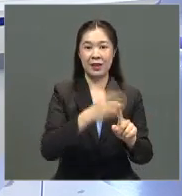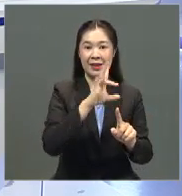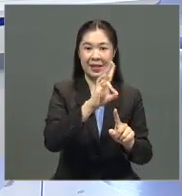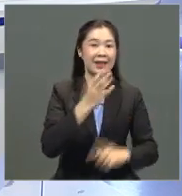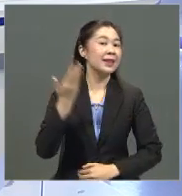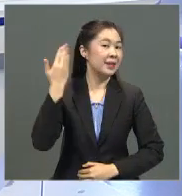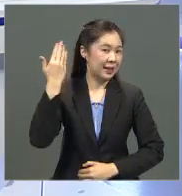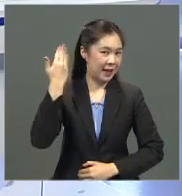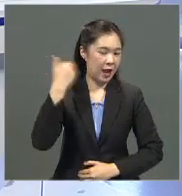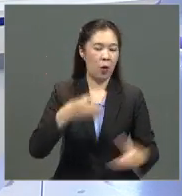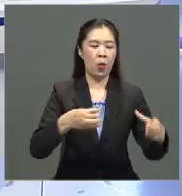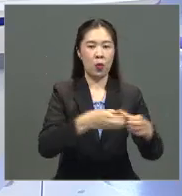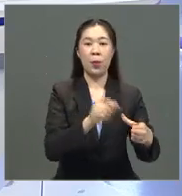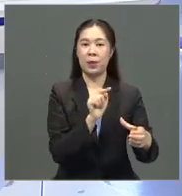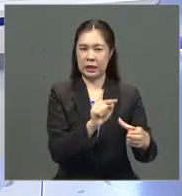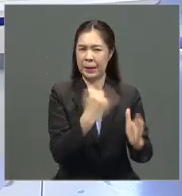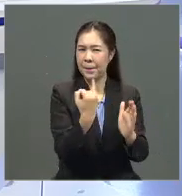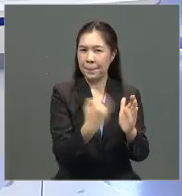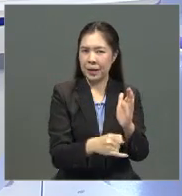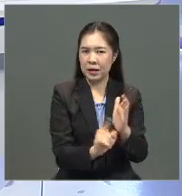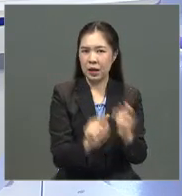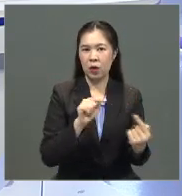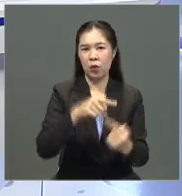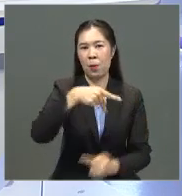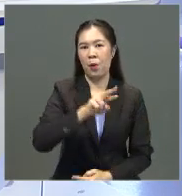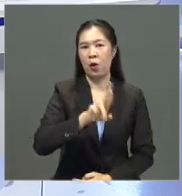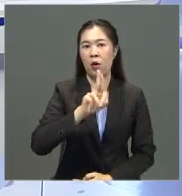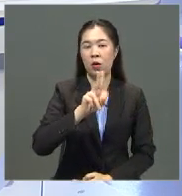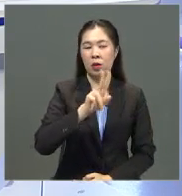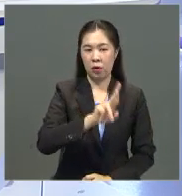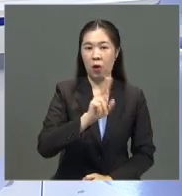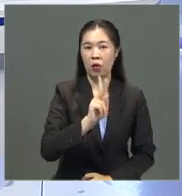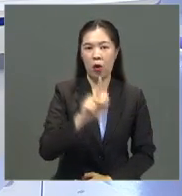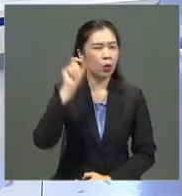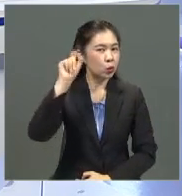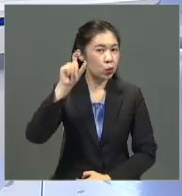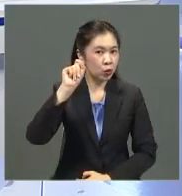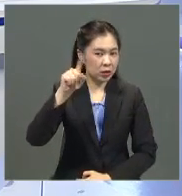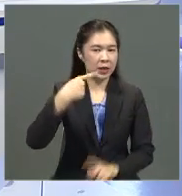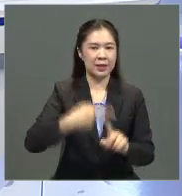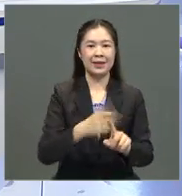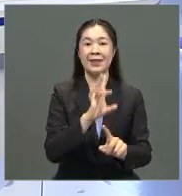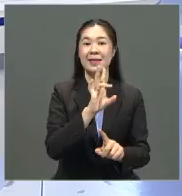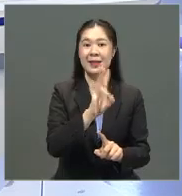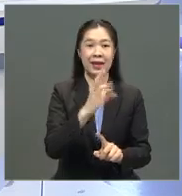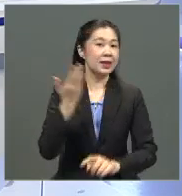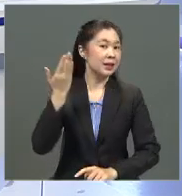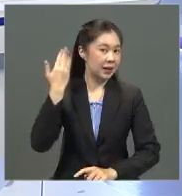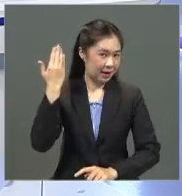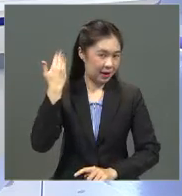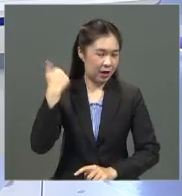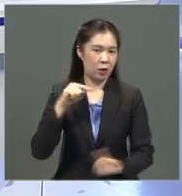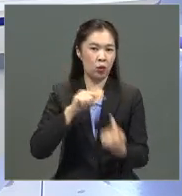กรกฎาคมกลุ่มนี้เนี่ยทำความผิดในเรื่องของพ.ร.ก.ฉุกเฉินเพราะถ้าจำกันได้เมื่อช่วงเดือนกรกฎาคมเนี่ย